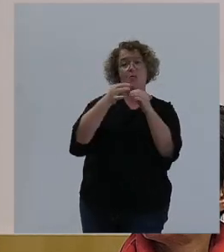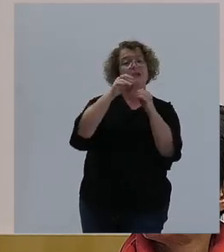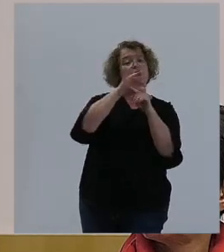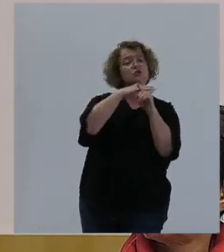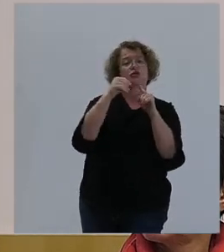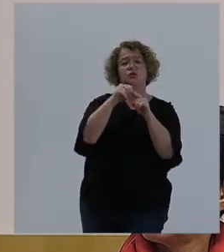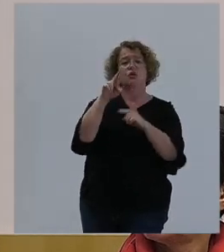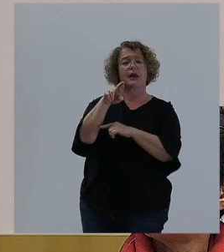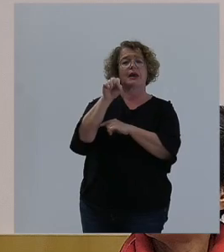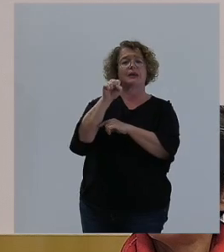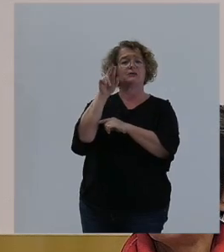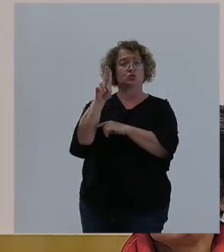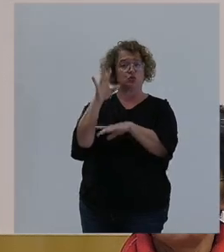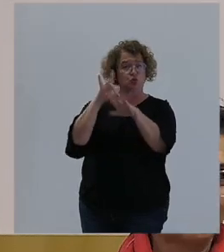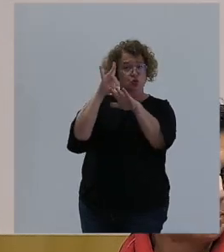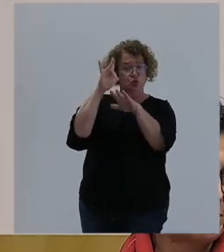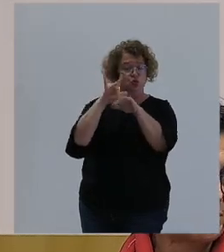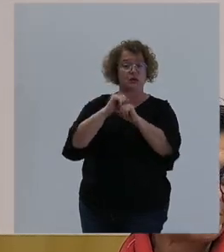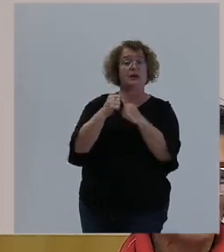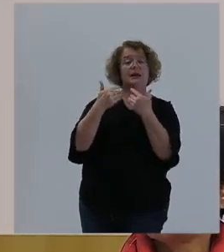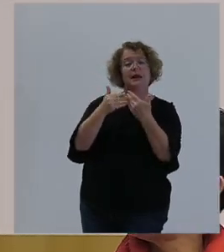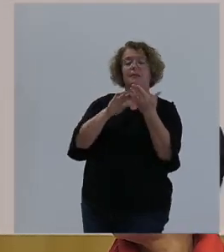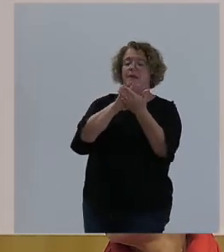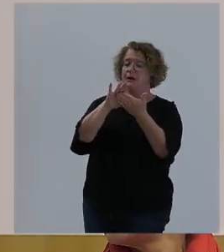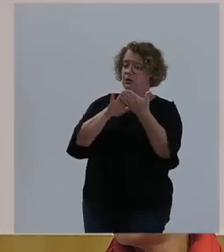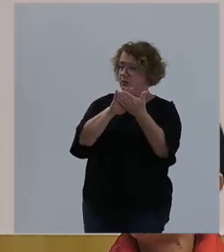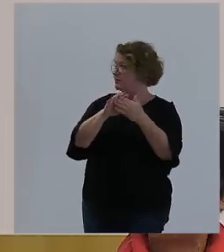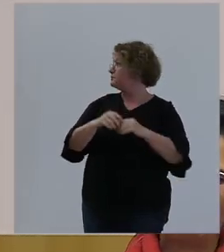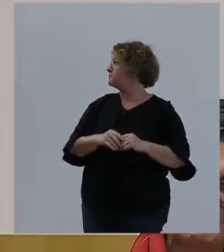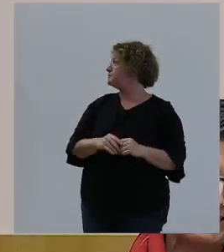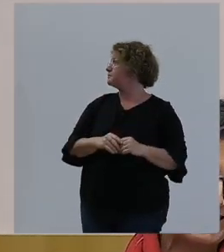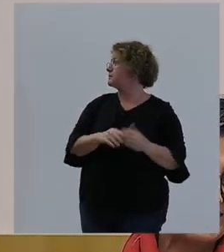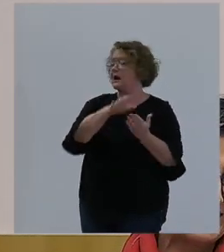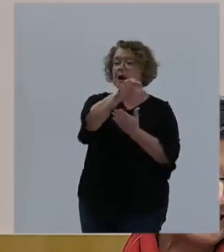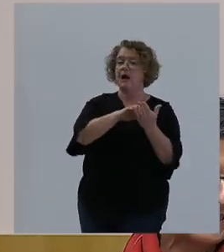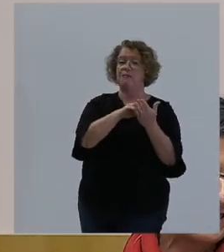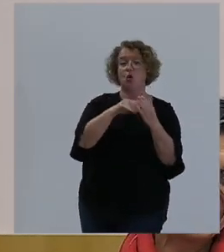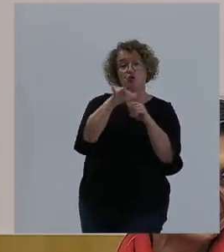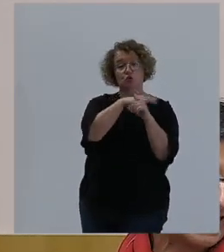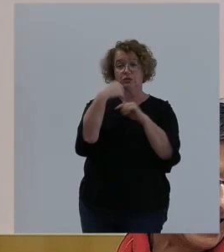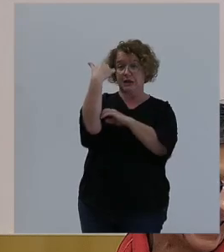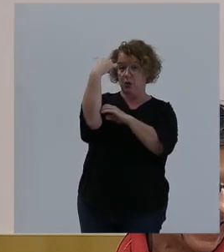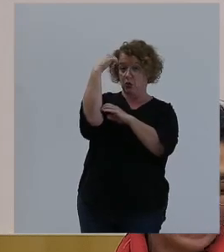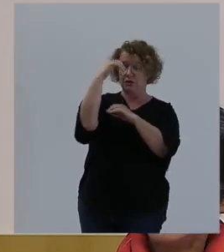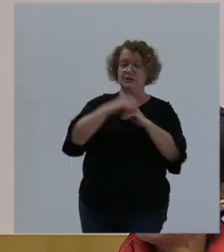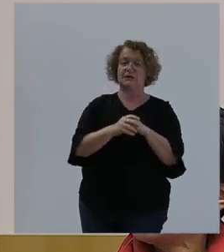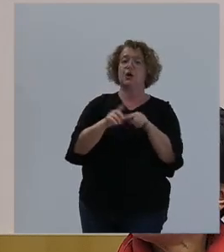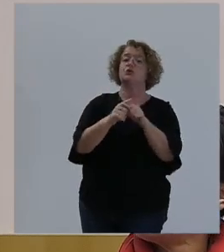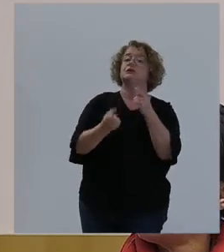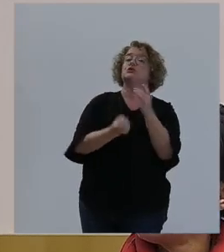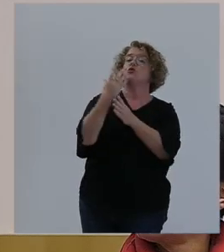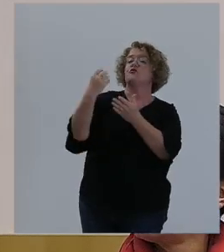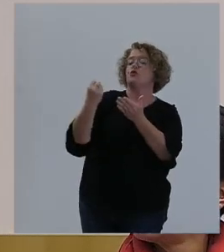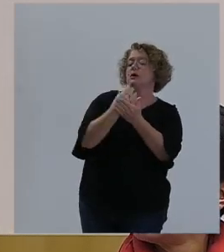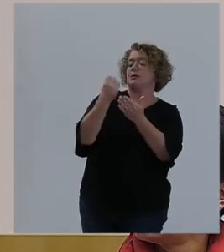maintenant, on fait des RSU, mais avec beaucoup de... Pardon. Rapport social unique, mais avec beaucoup de nouveaux indicateurs, et le